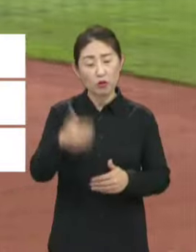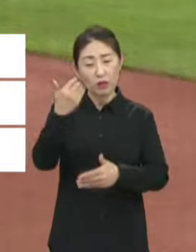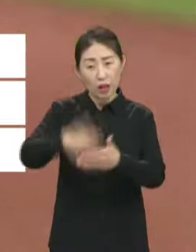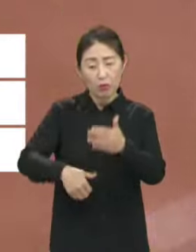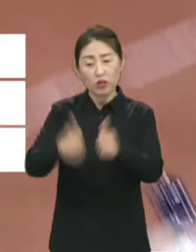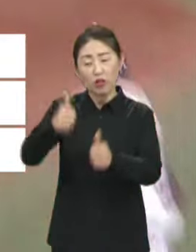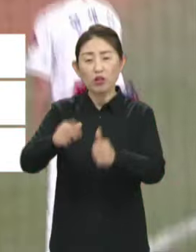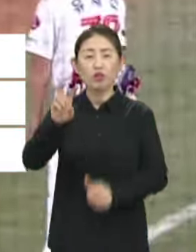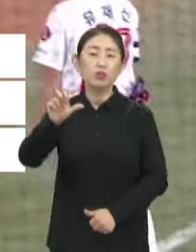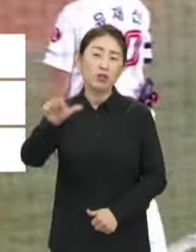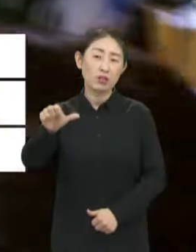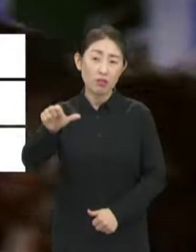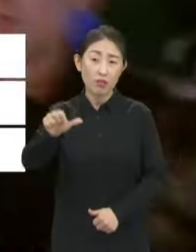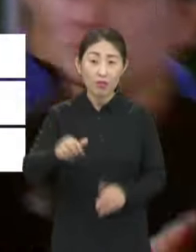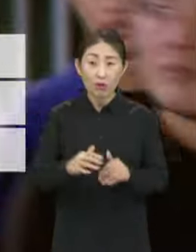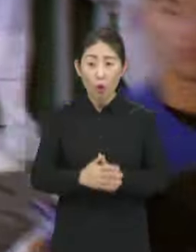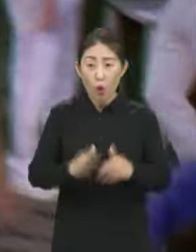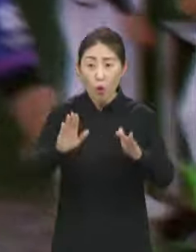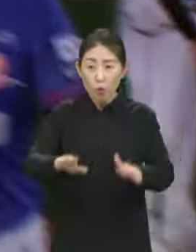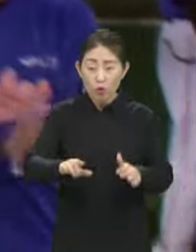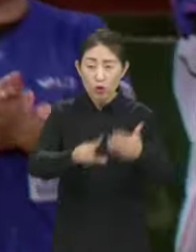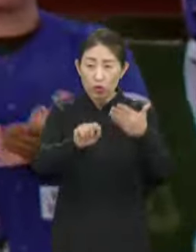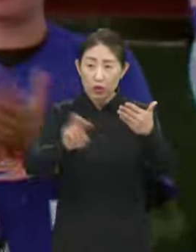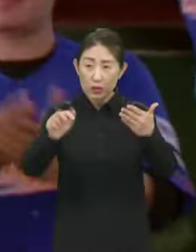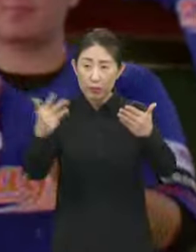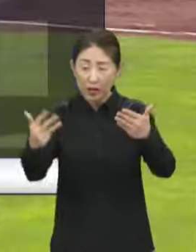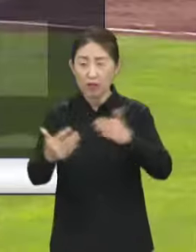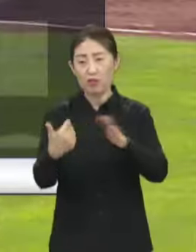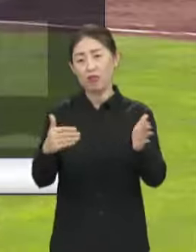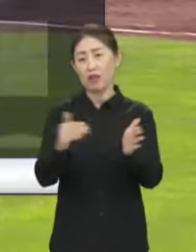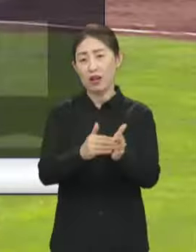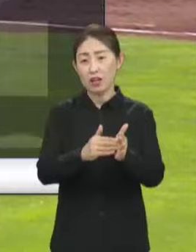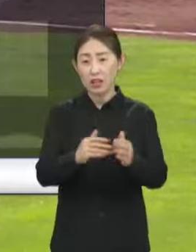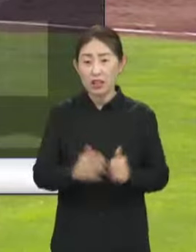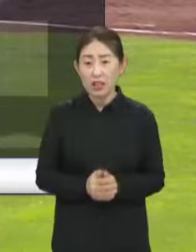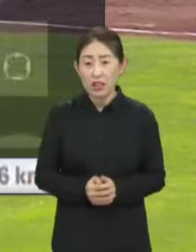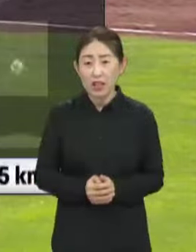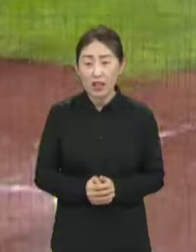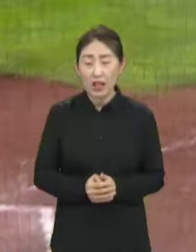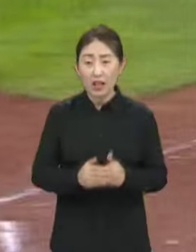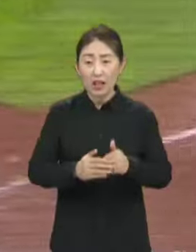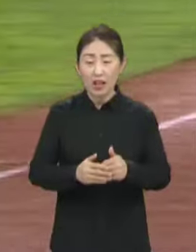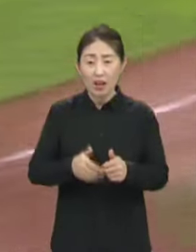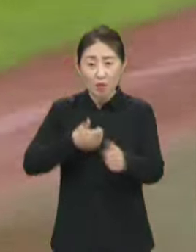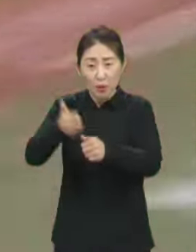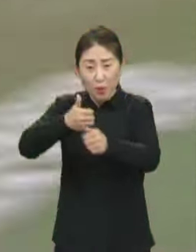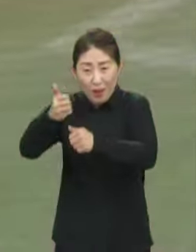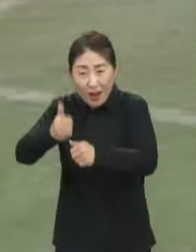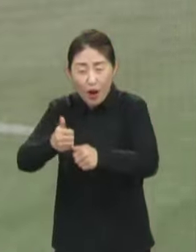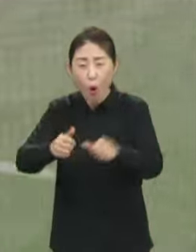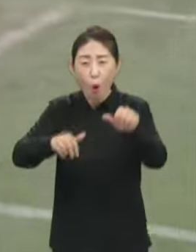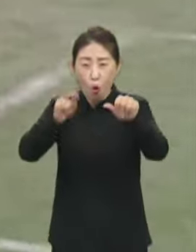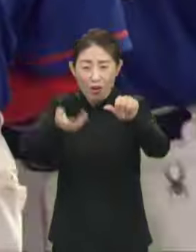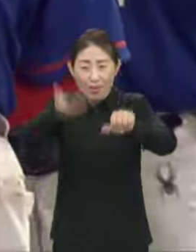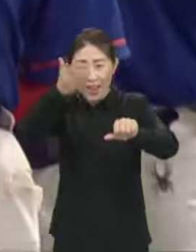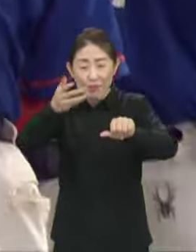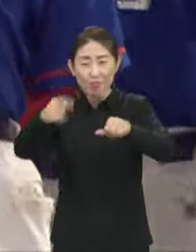않은 가운데 한화이글스는 오는 다음 달 28일까지 가을 야구를 향한 치열한 도전을